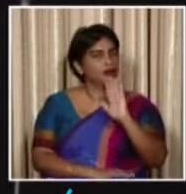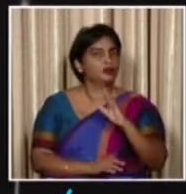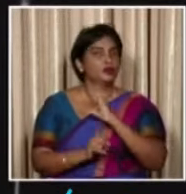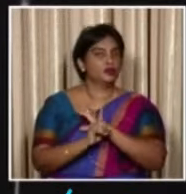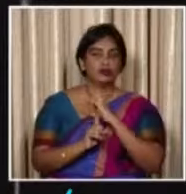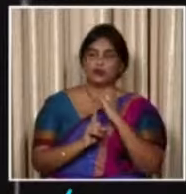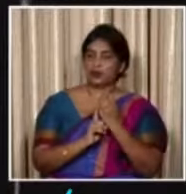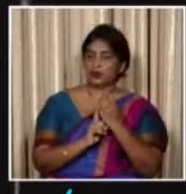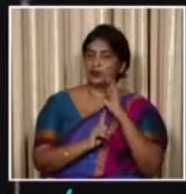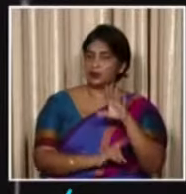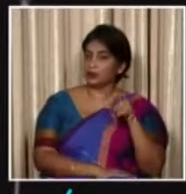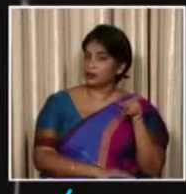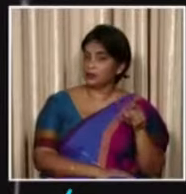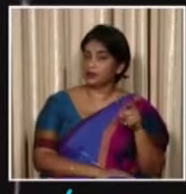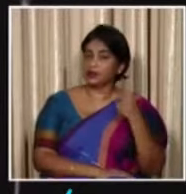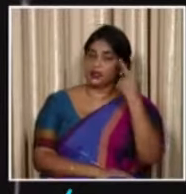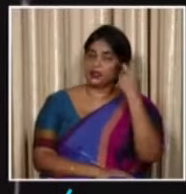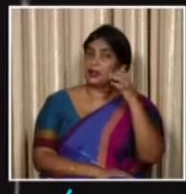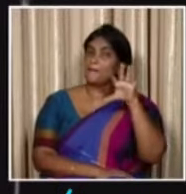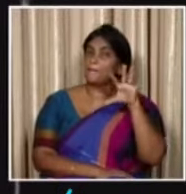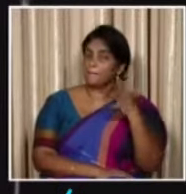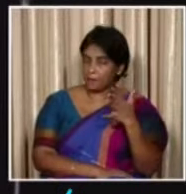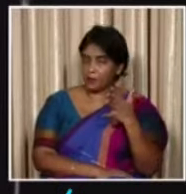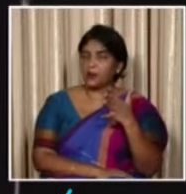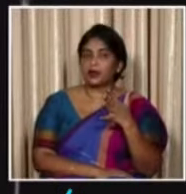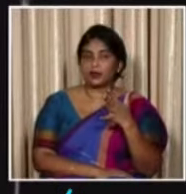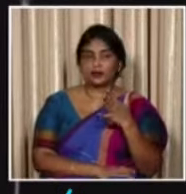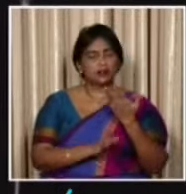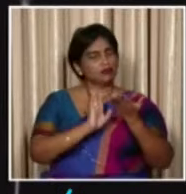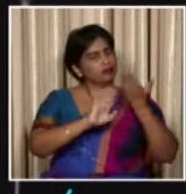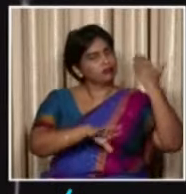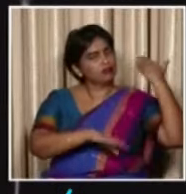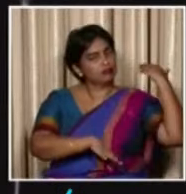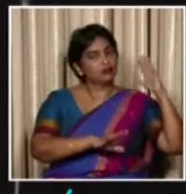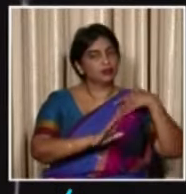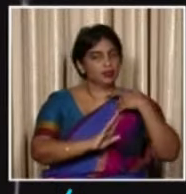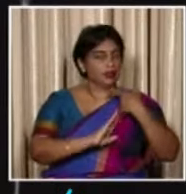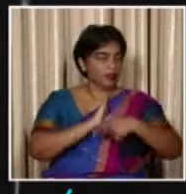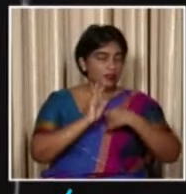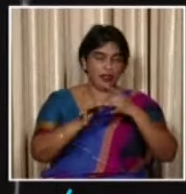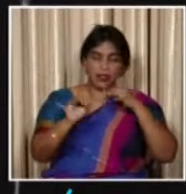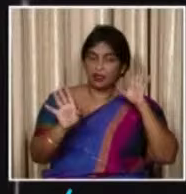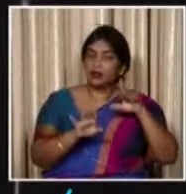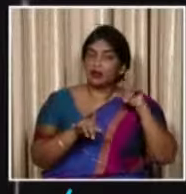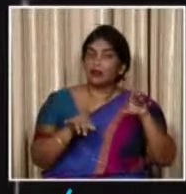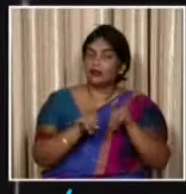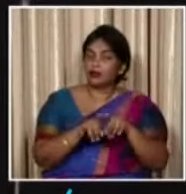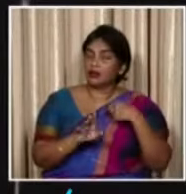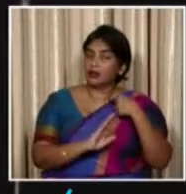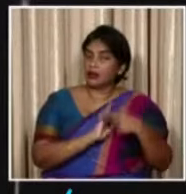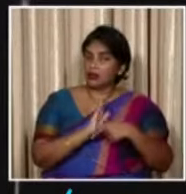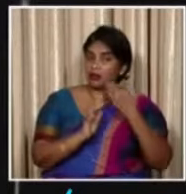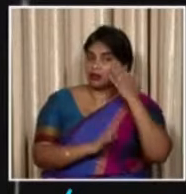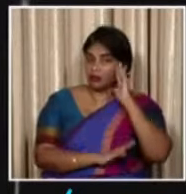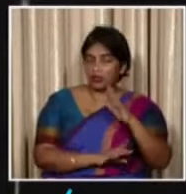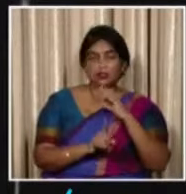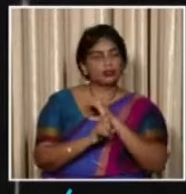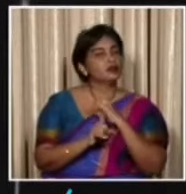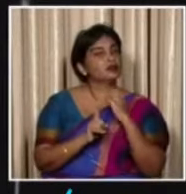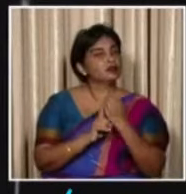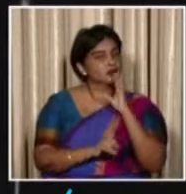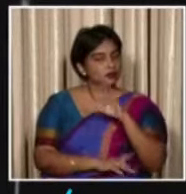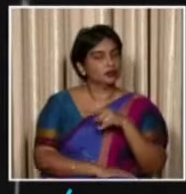සංස්කෘතියක් තියෙනවා අපිට. අවුරුදු 2500ක ලිඛිත ඉතිහාසයක් තියෙන රටක් මේක. ඒ වගේම තමයි අපේ රටට ආවේණික වූ සංස්කෘතියක්